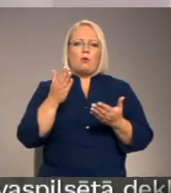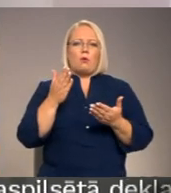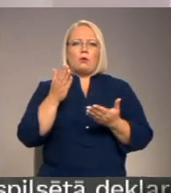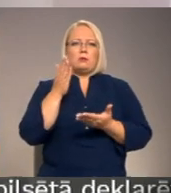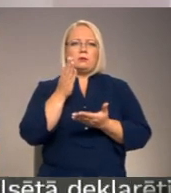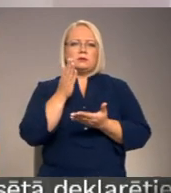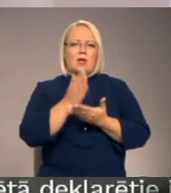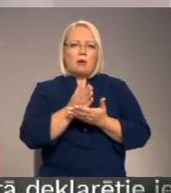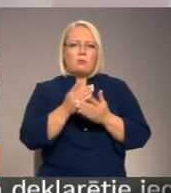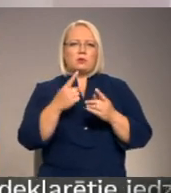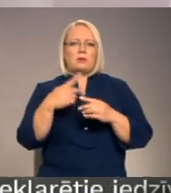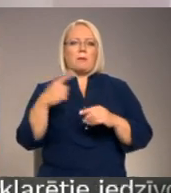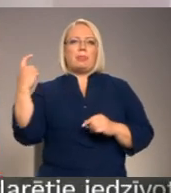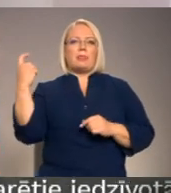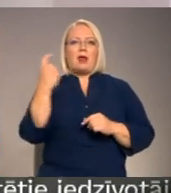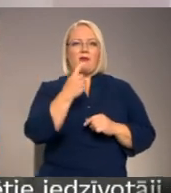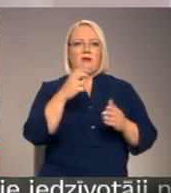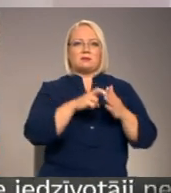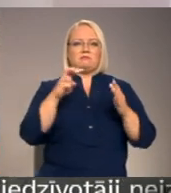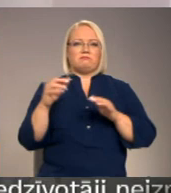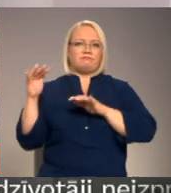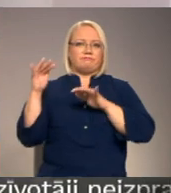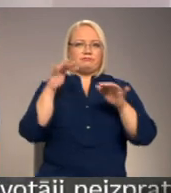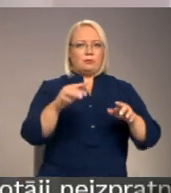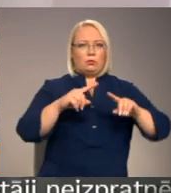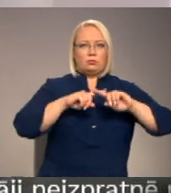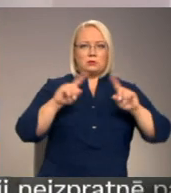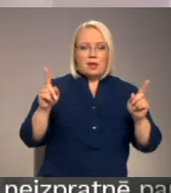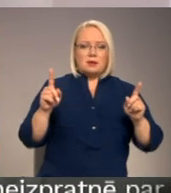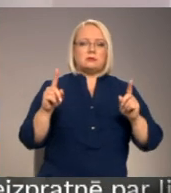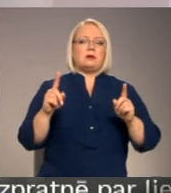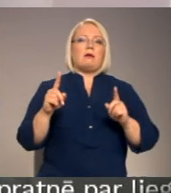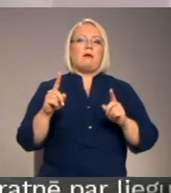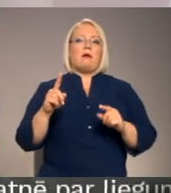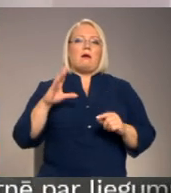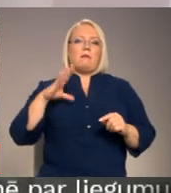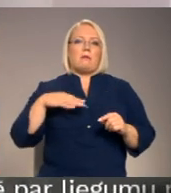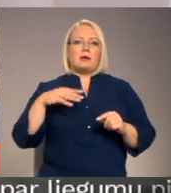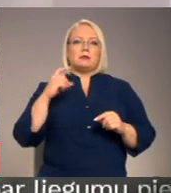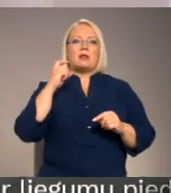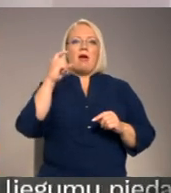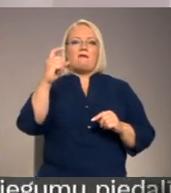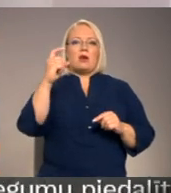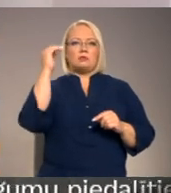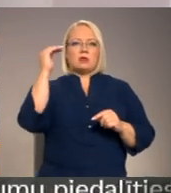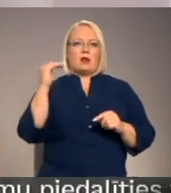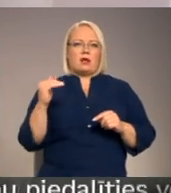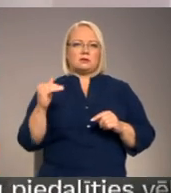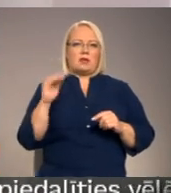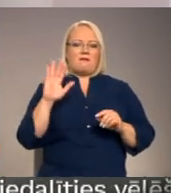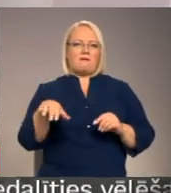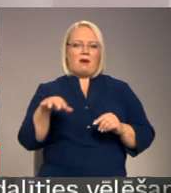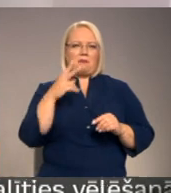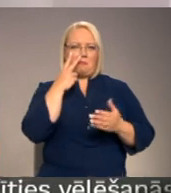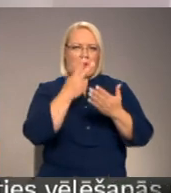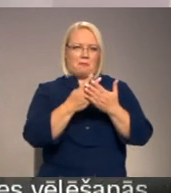kad pienāk tramvaji, tad arī vairāk uzreizes nāk pēc tramvaju sarakstiem. Parasti te arī tā